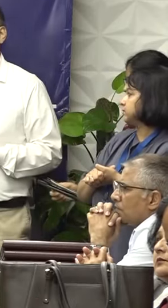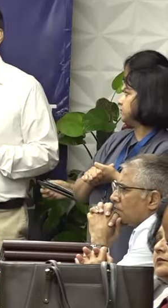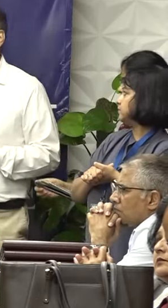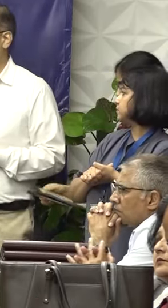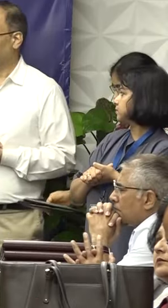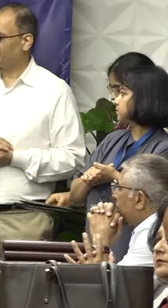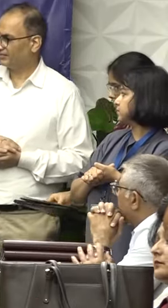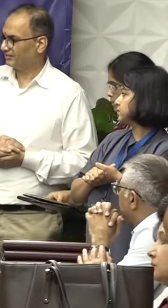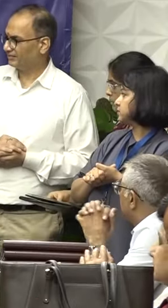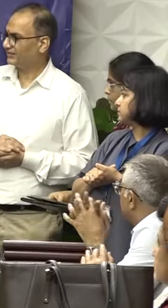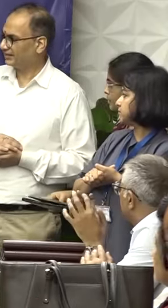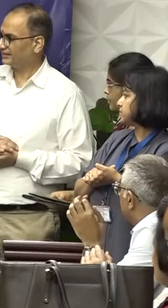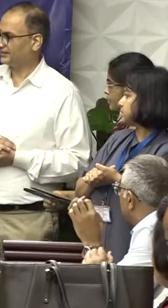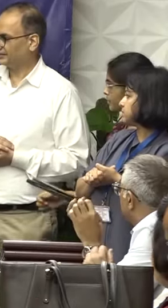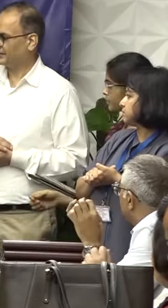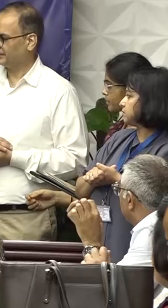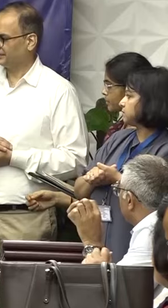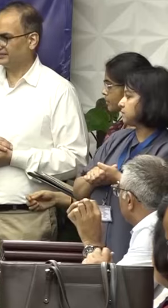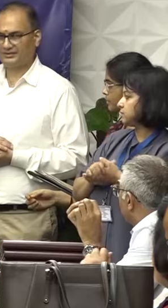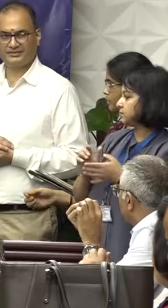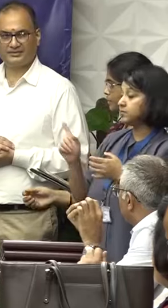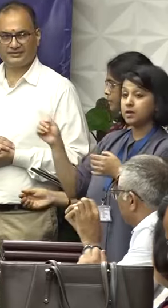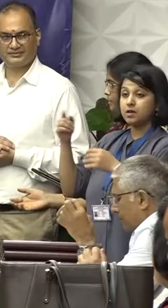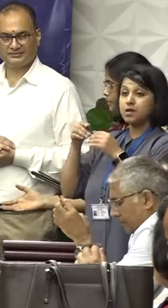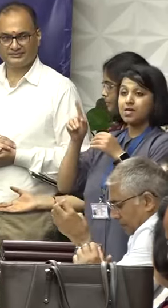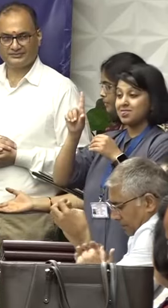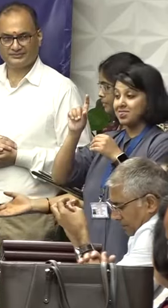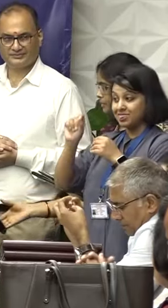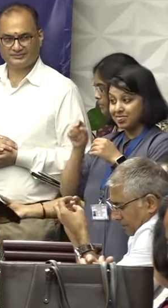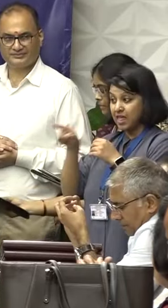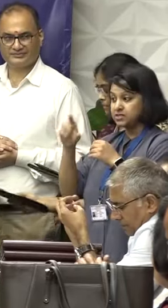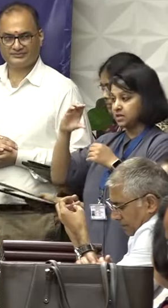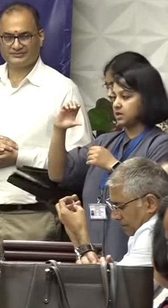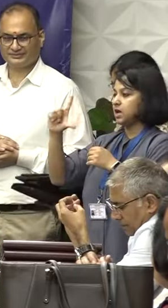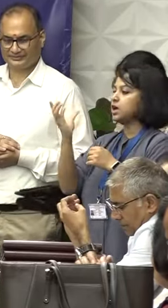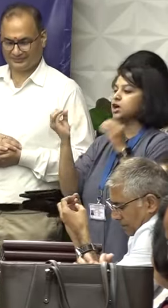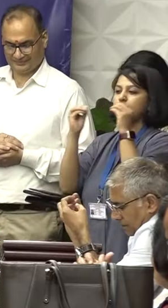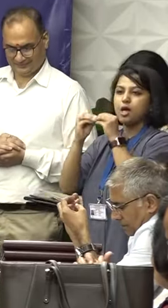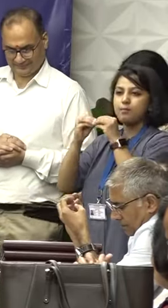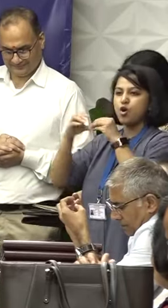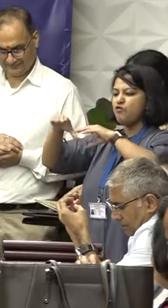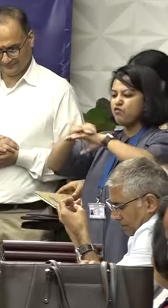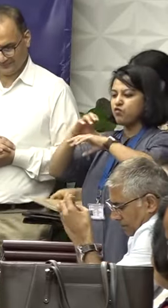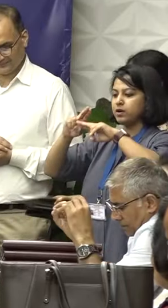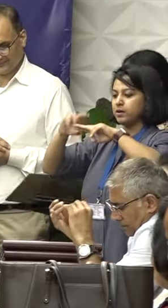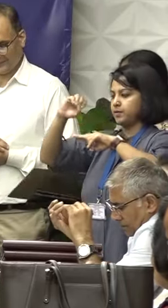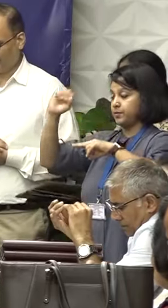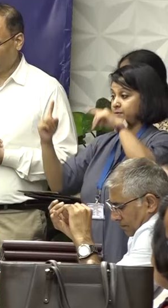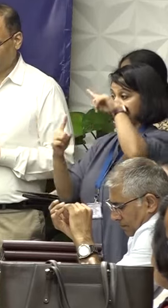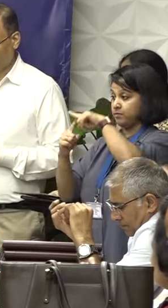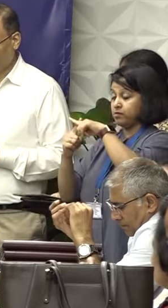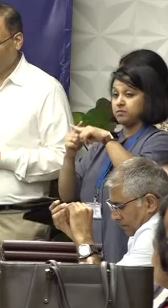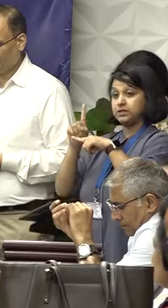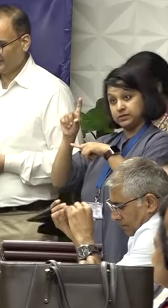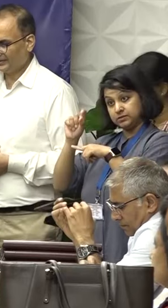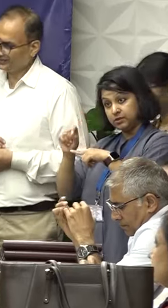फाउंडेशन कोझिकोड के साथ भी कर लिया था। अच्छा, इन्होंने 10 किए हैं क्लब फुट के बच्चों के लिए 10 जगह समझाते हैं। आप